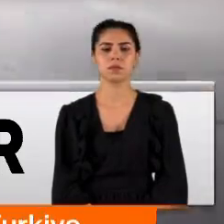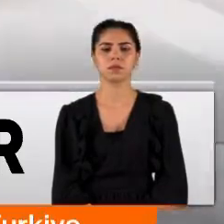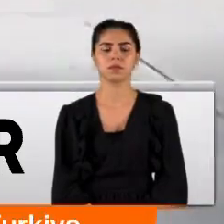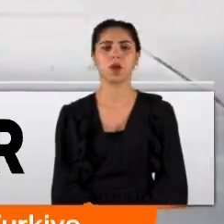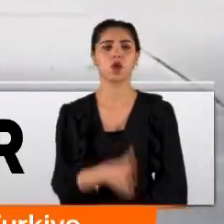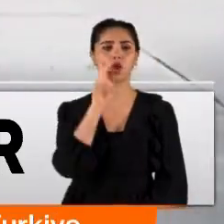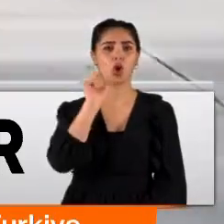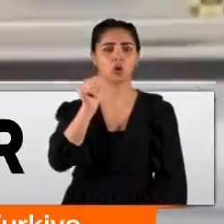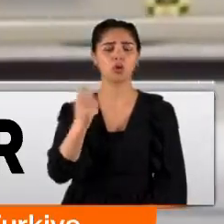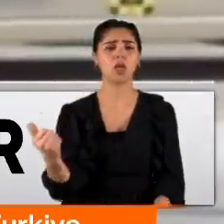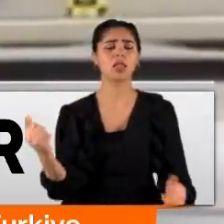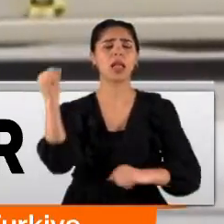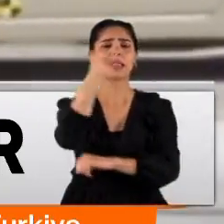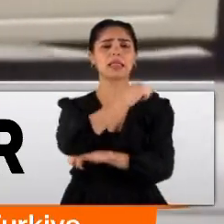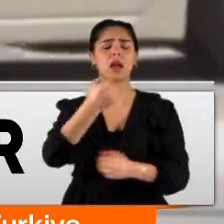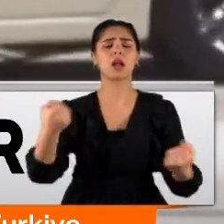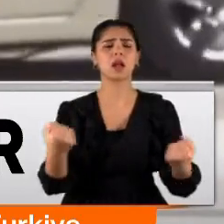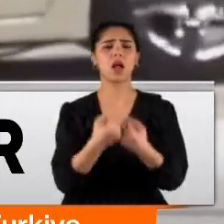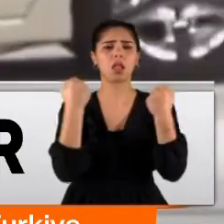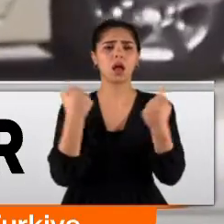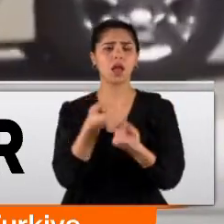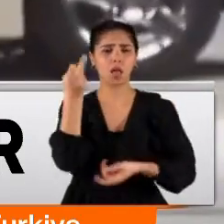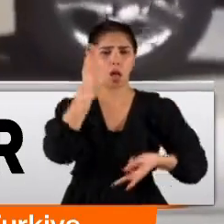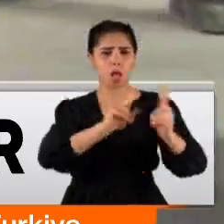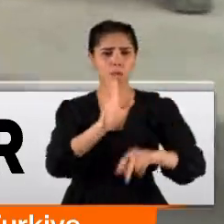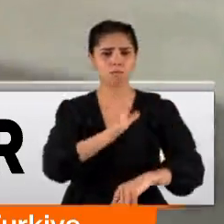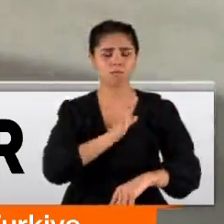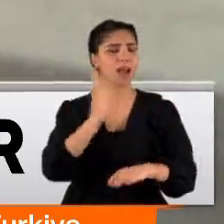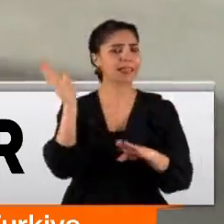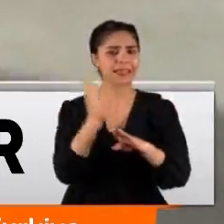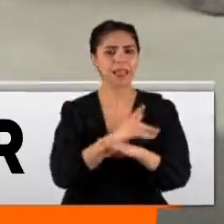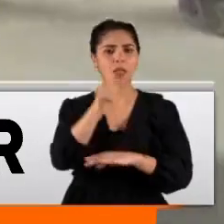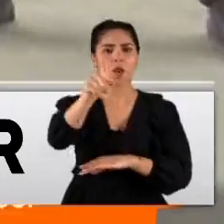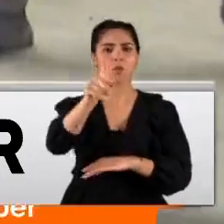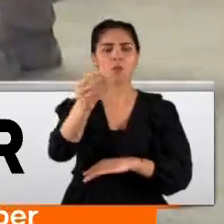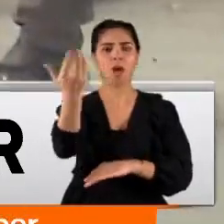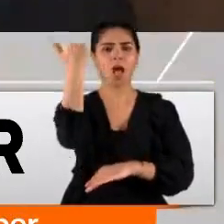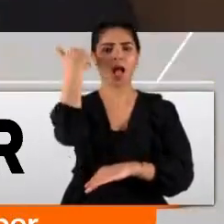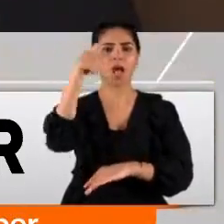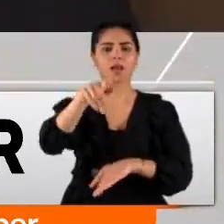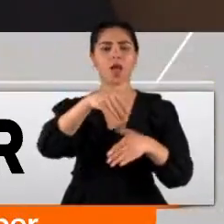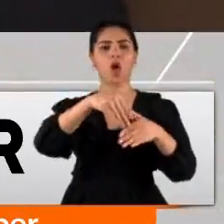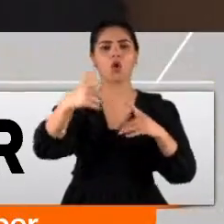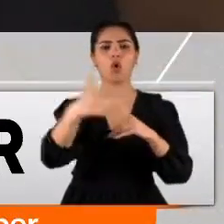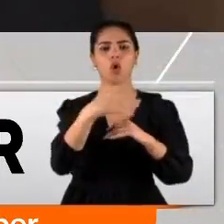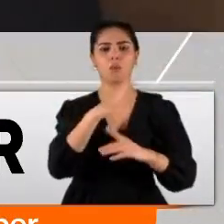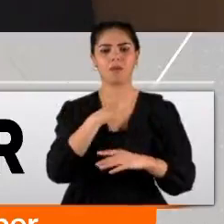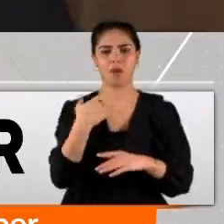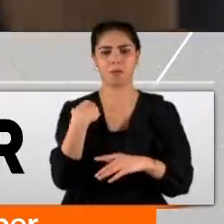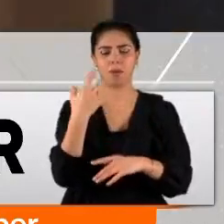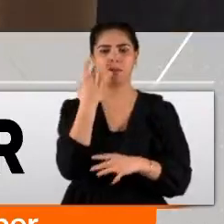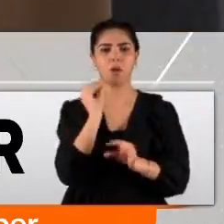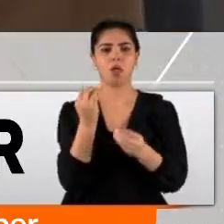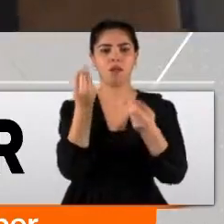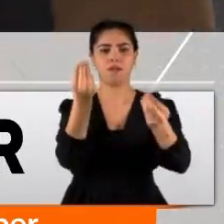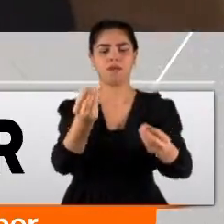Son günlerde peş peşe yaşanan ölümlü tır kazalarının sebebi işte bu tamponun sökülmesi. Biz bu şekilde teslim ediyoruz. Ama bu